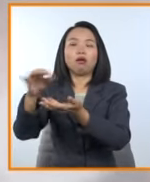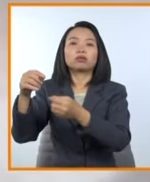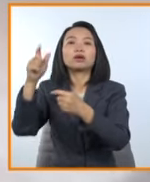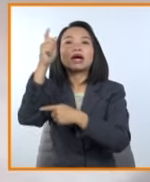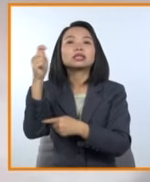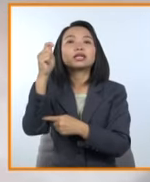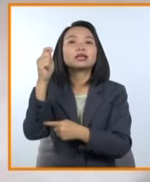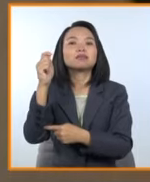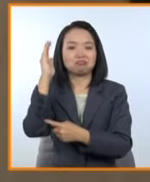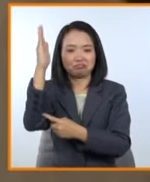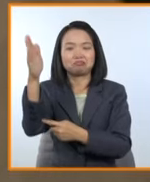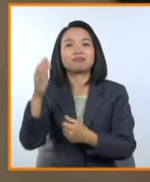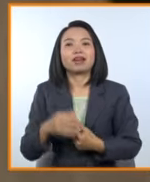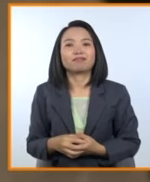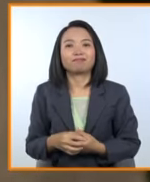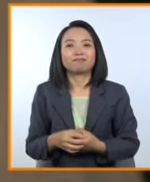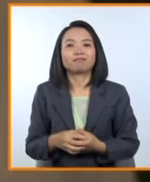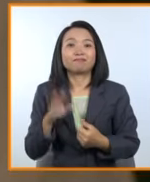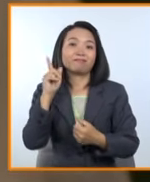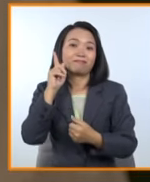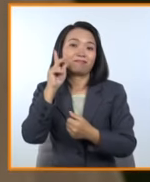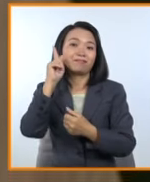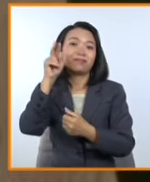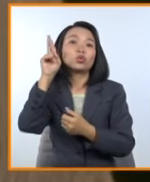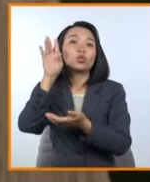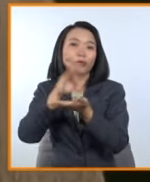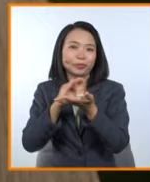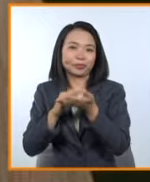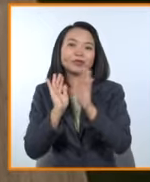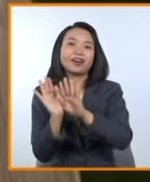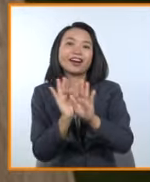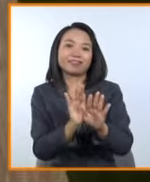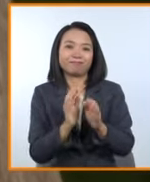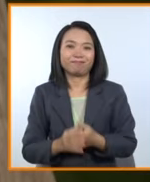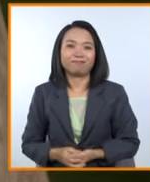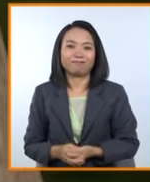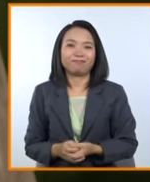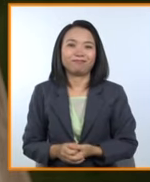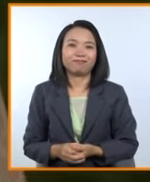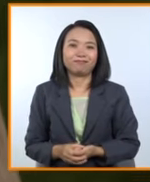ปิยวัฒน์อัฏฐากรถ่ายภาพคารินกมุตโยธิน True for You รายงาน